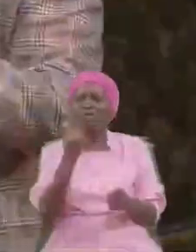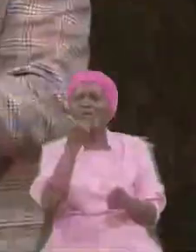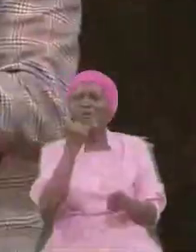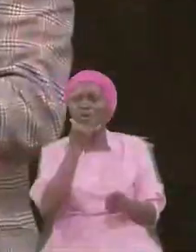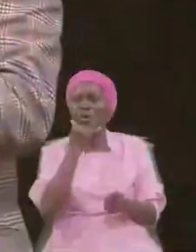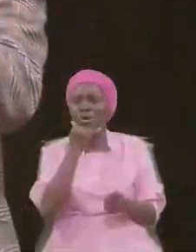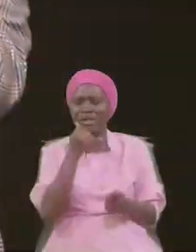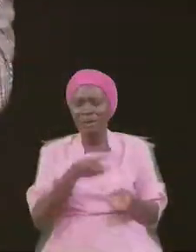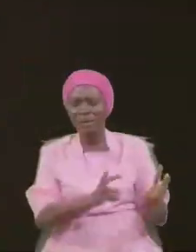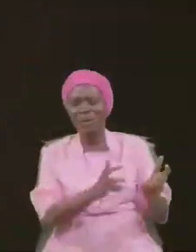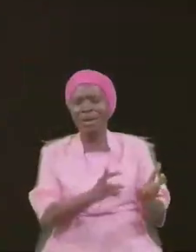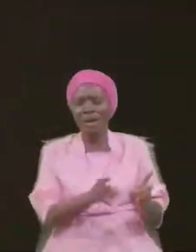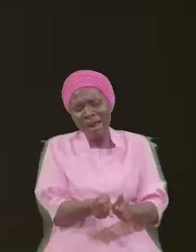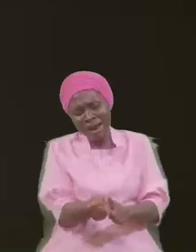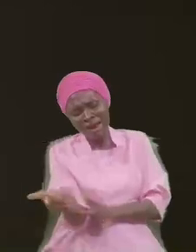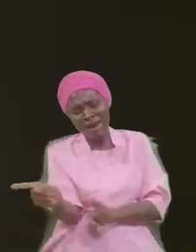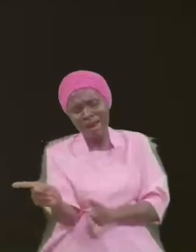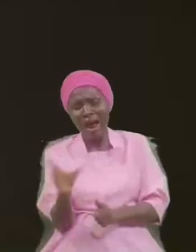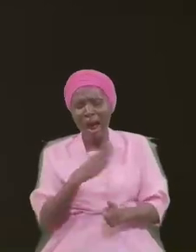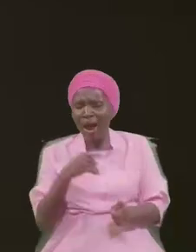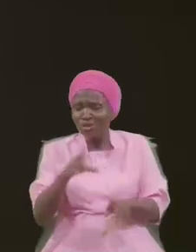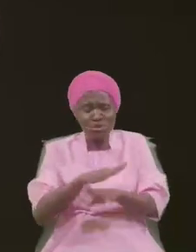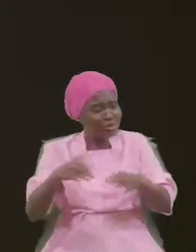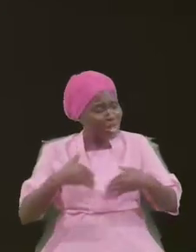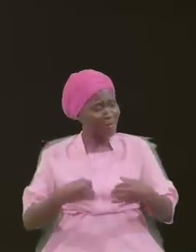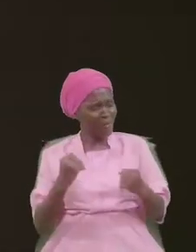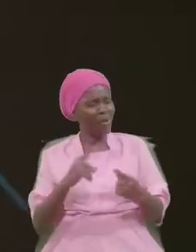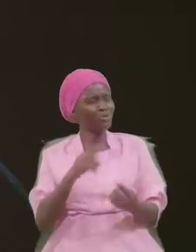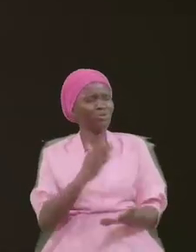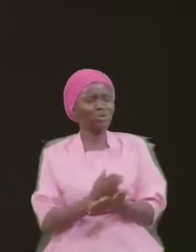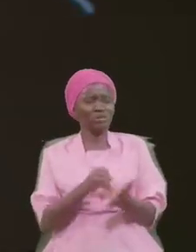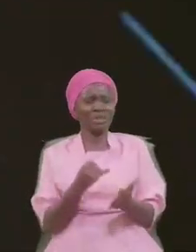je n'ai pas de puissance contre l'esprit là qui vous tourmente. Parlez au Seigneur.